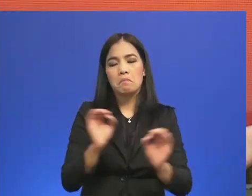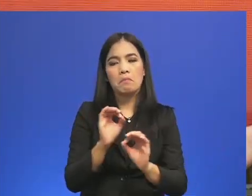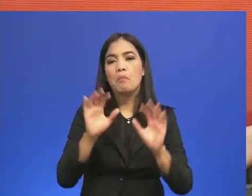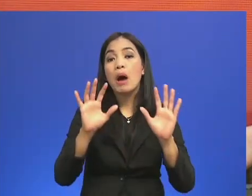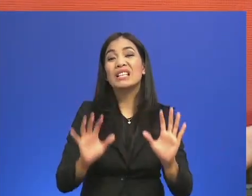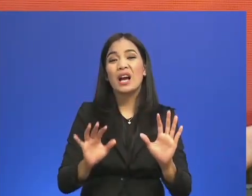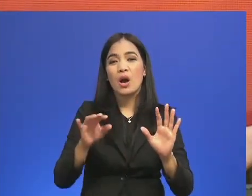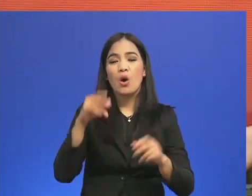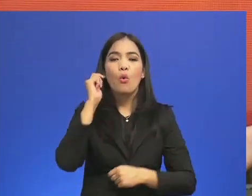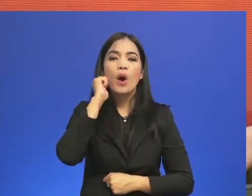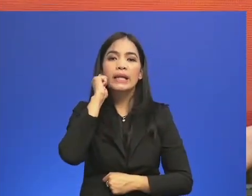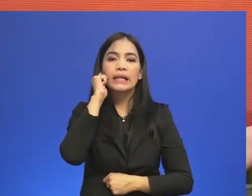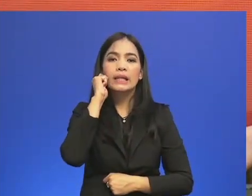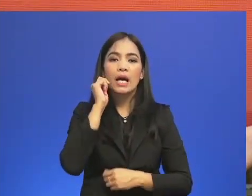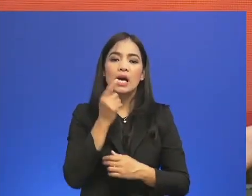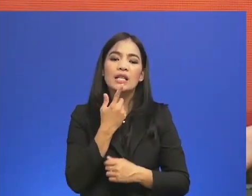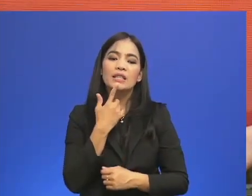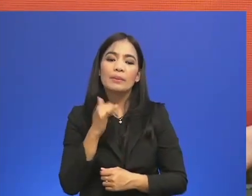yang